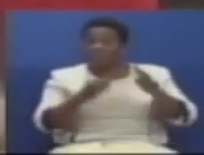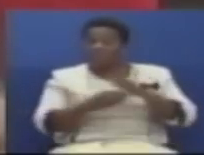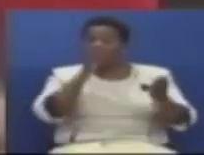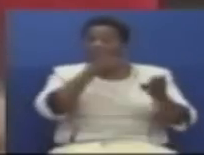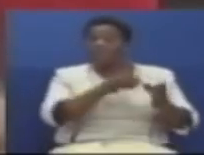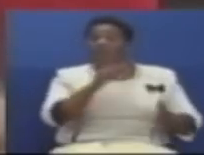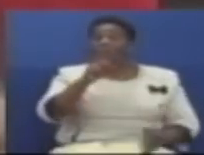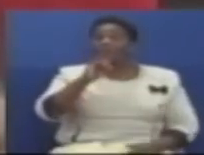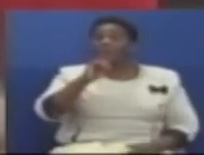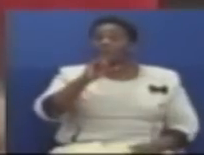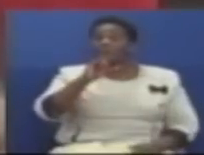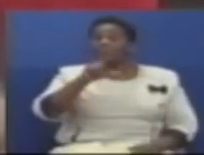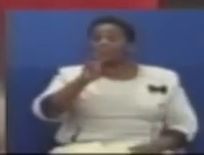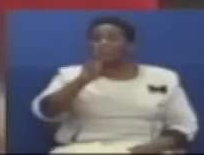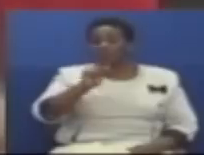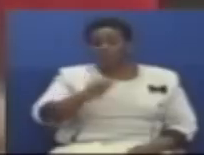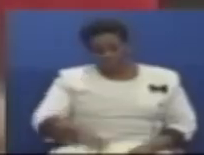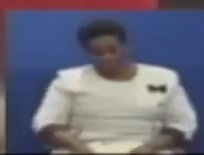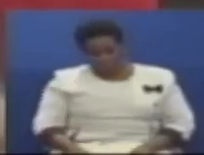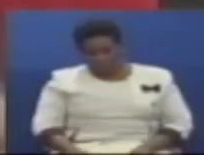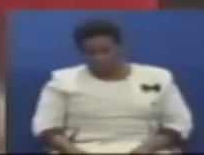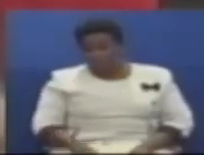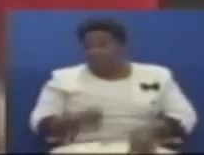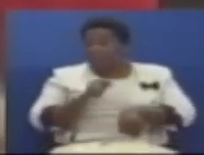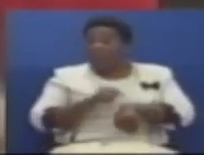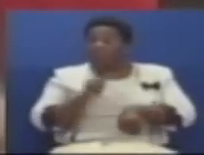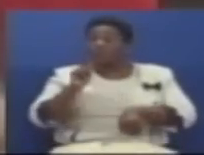Nikamwambia kuna mradi wa maji wakati alikuwa naibu waziri wa maji.